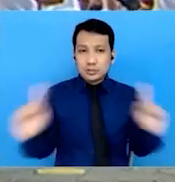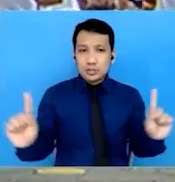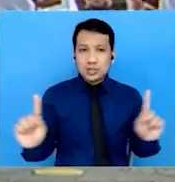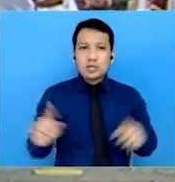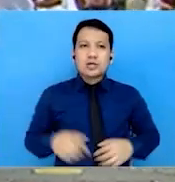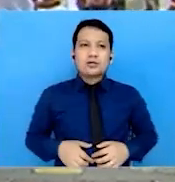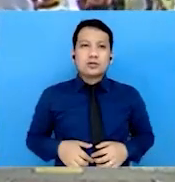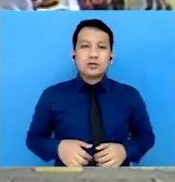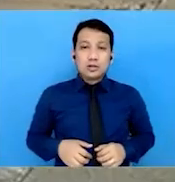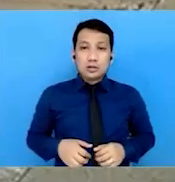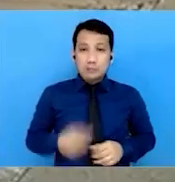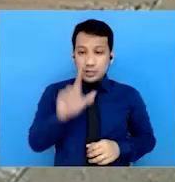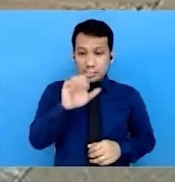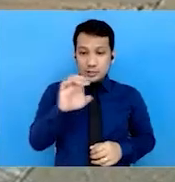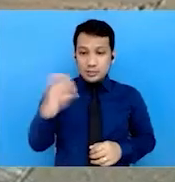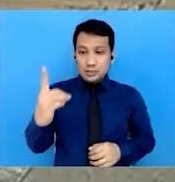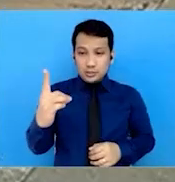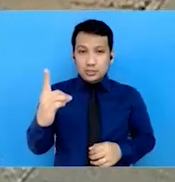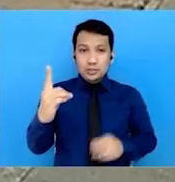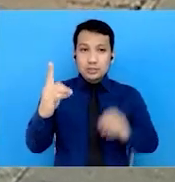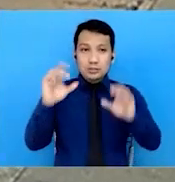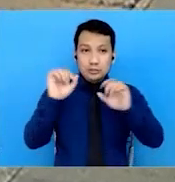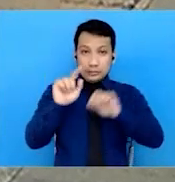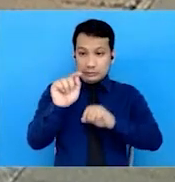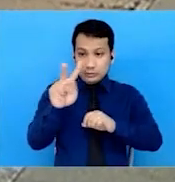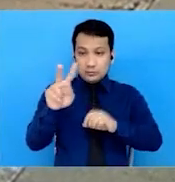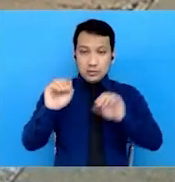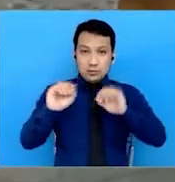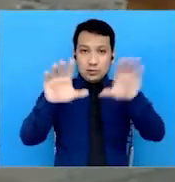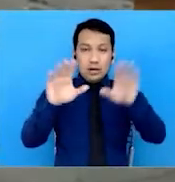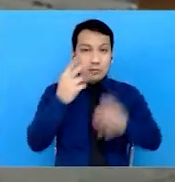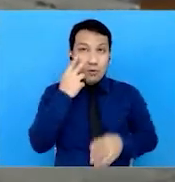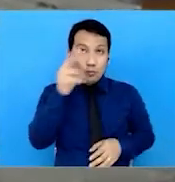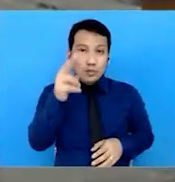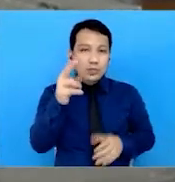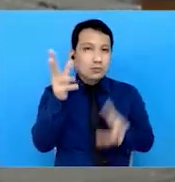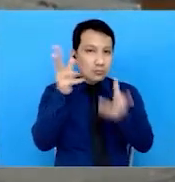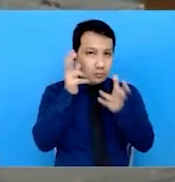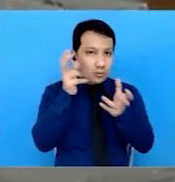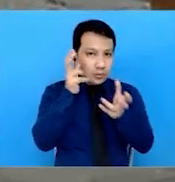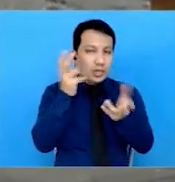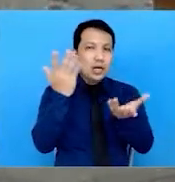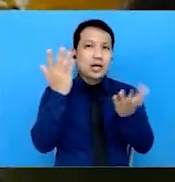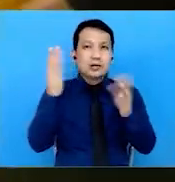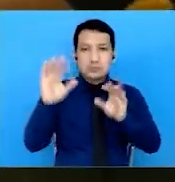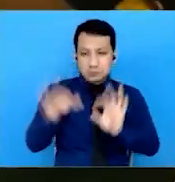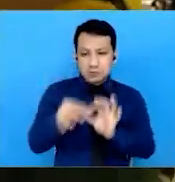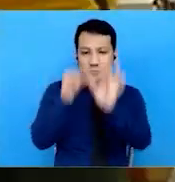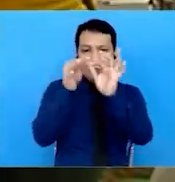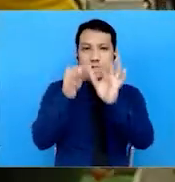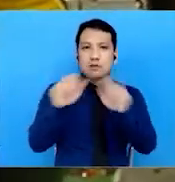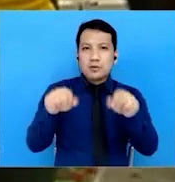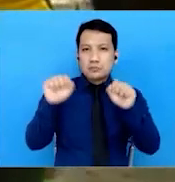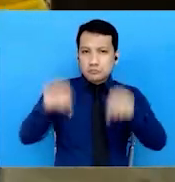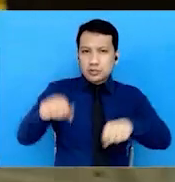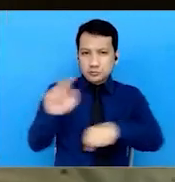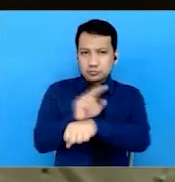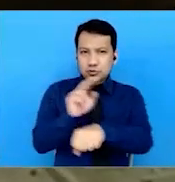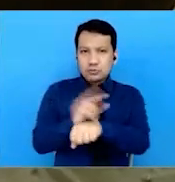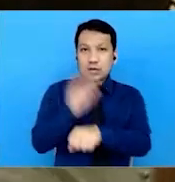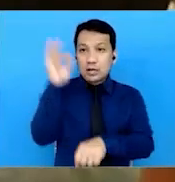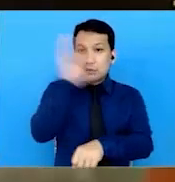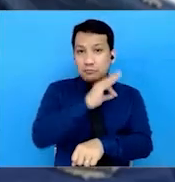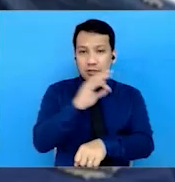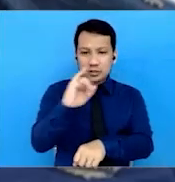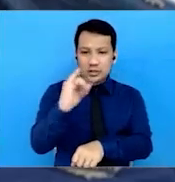speakers at LED screen din para mapanood at marinig nila ang misa. Todo bantay rin ang mga pulis sa posibleng paggamit ng mga peking